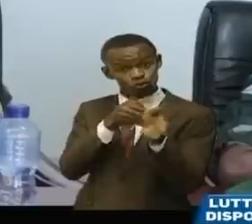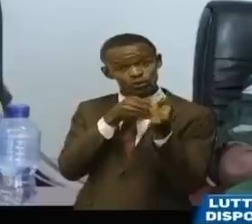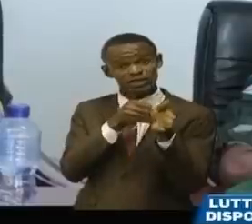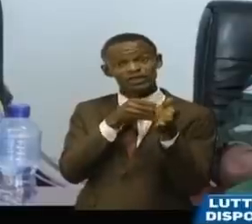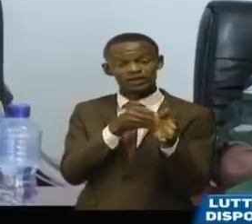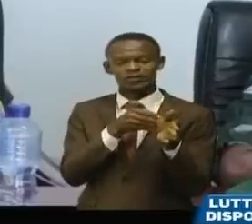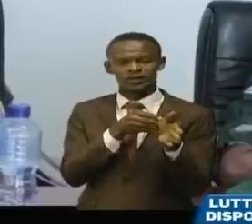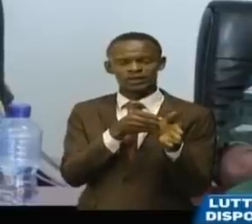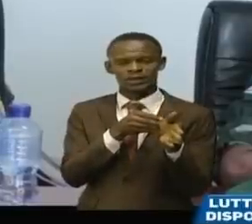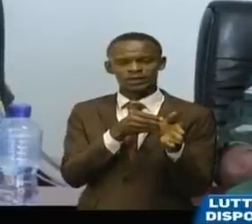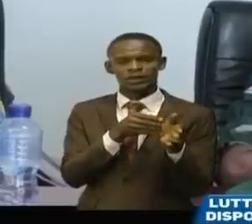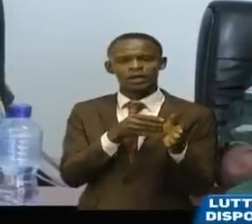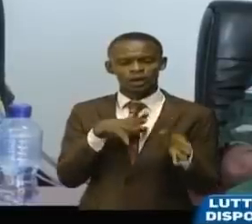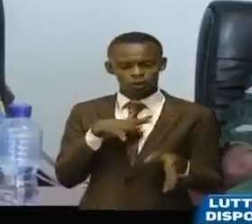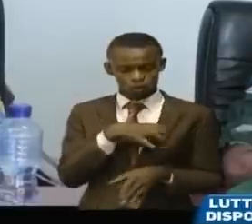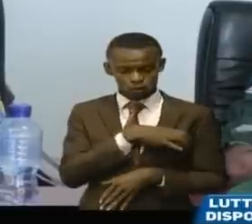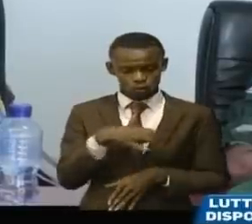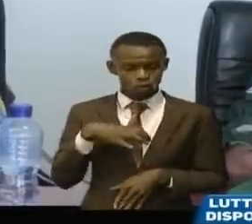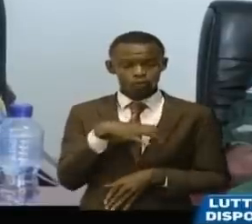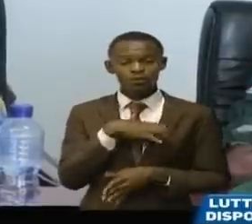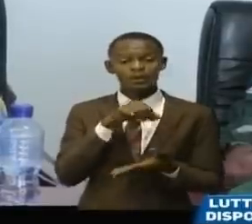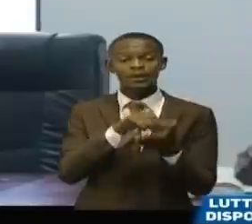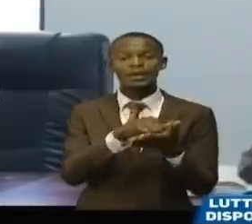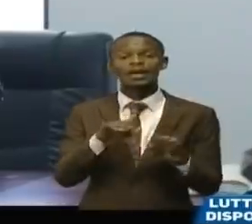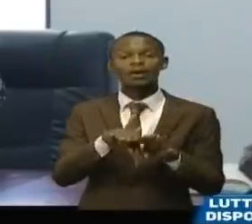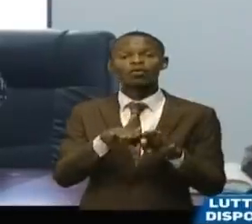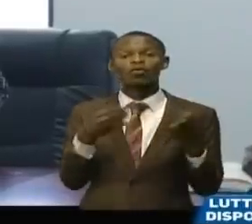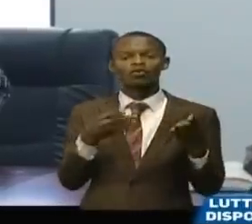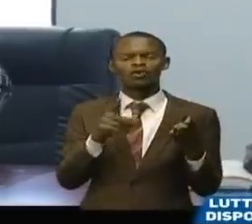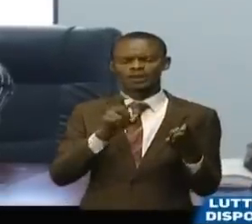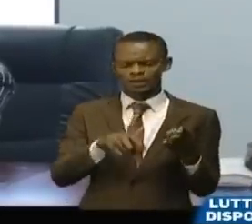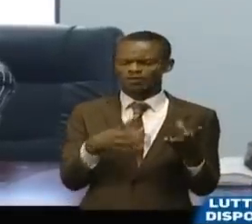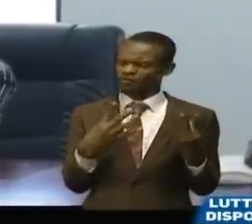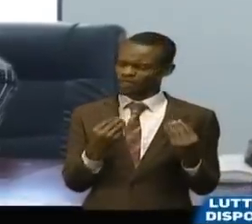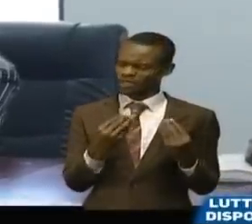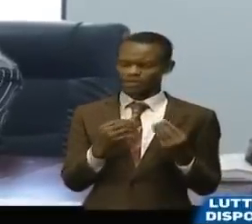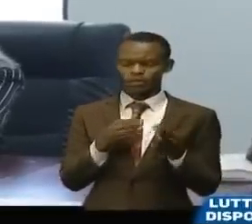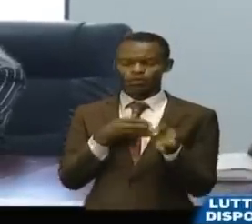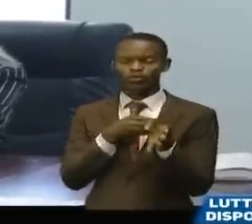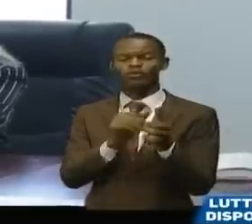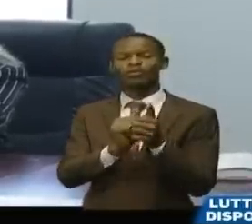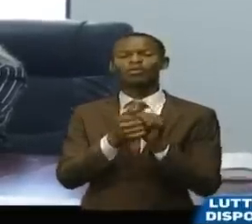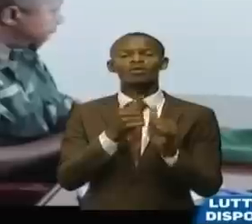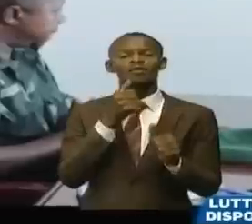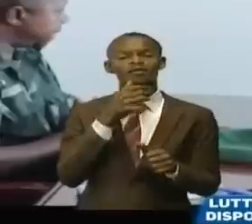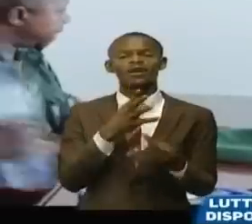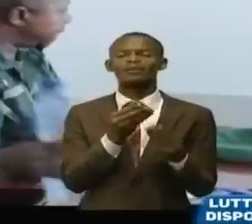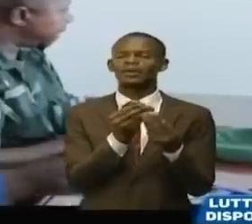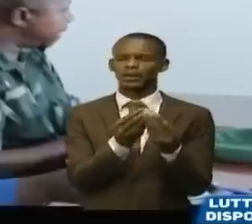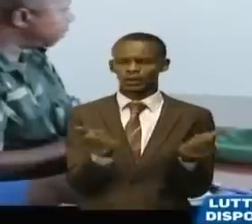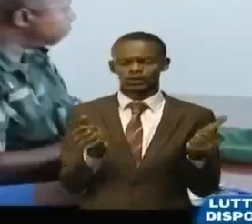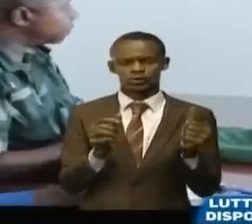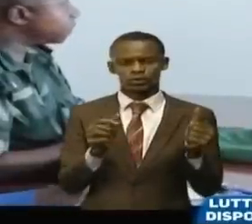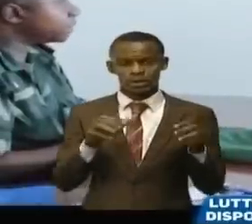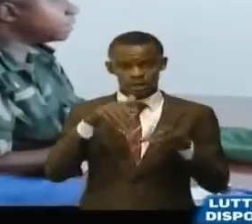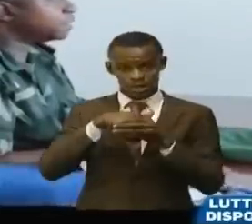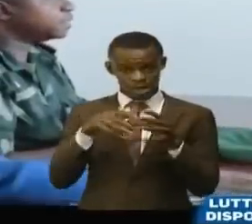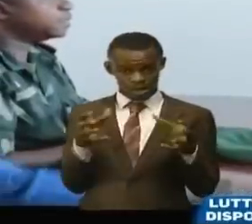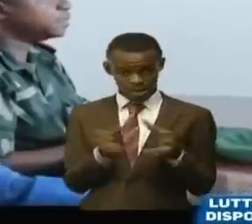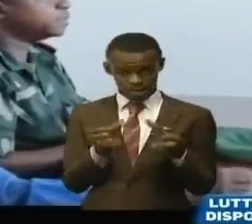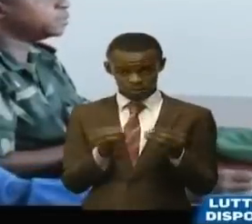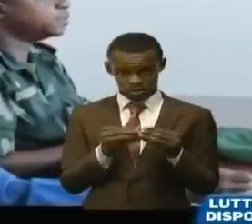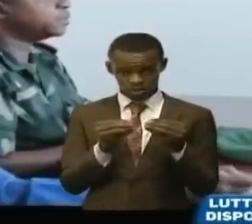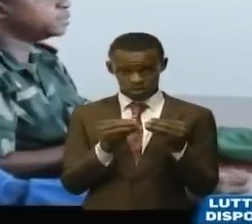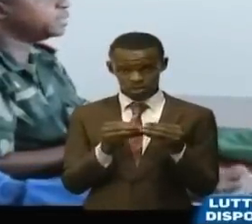communiqué conjoint afin que cela soit de mise. Il était aussi question au cours de ces symposiums pilotés en main de maître